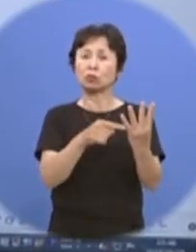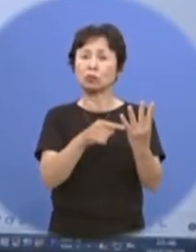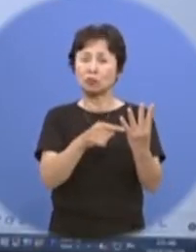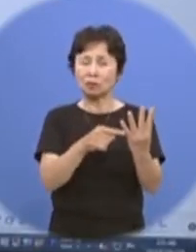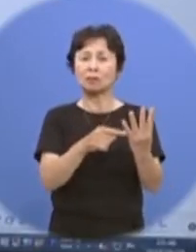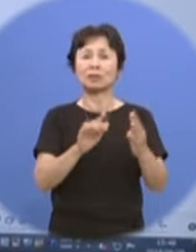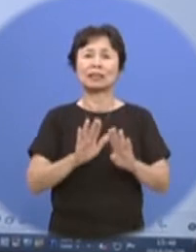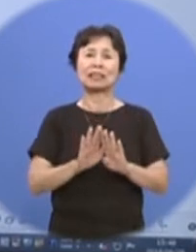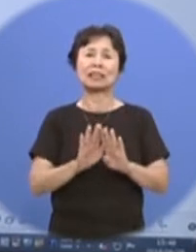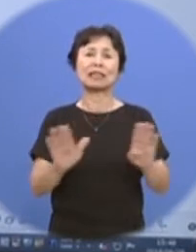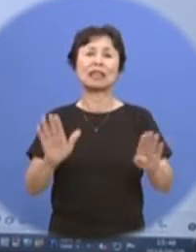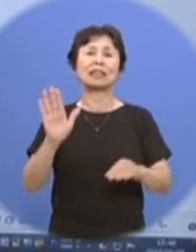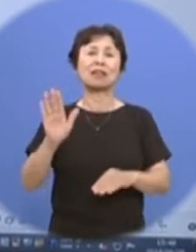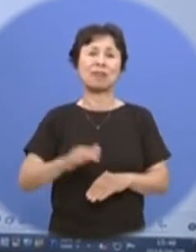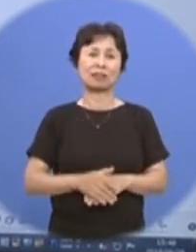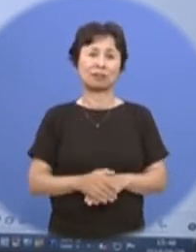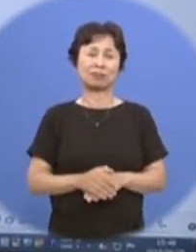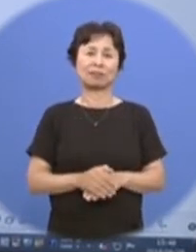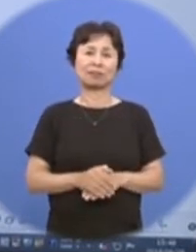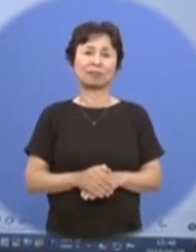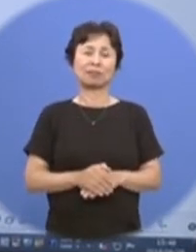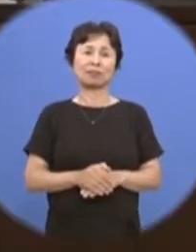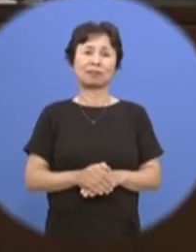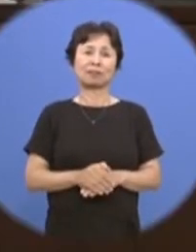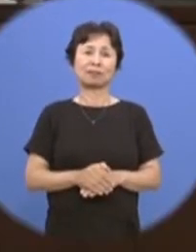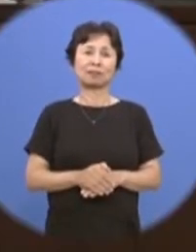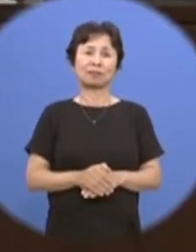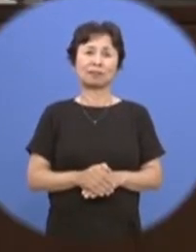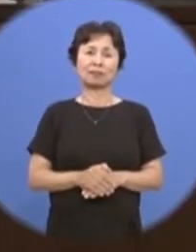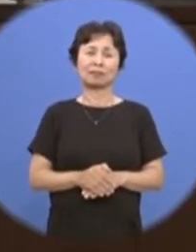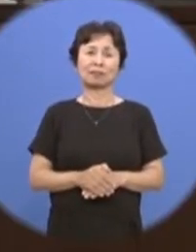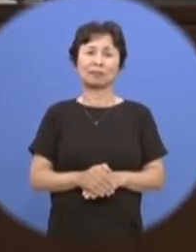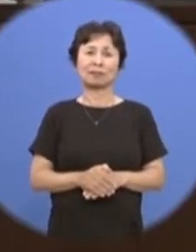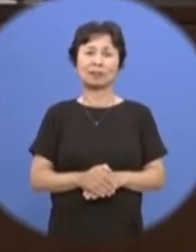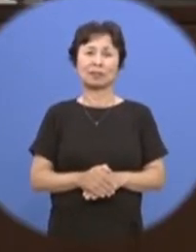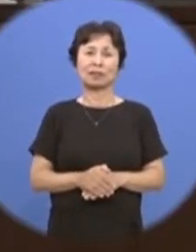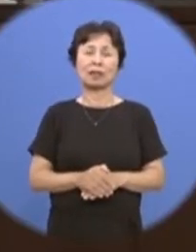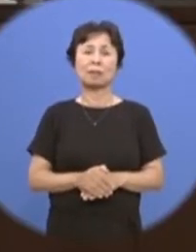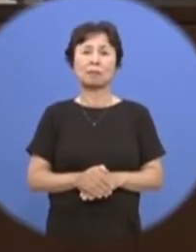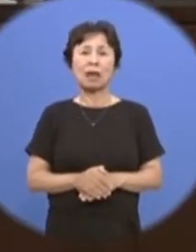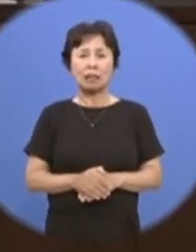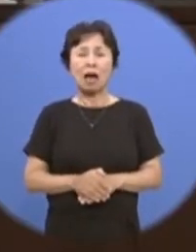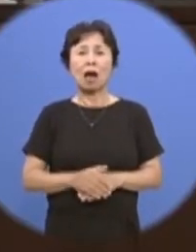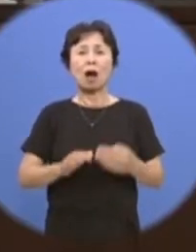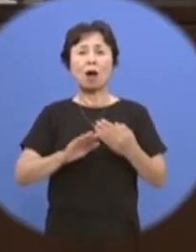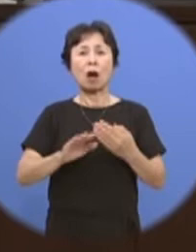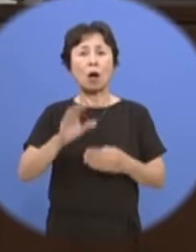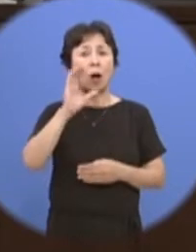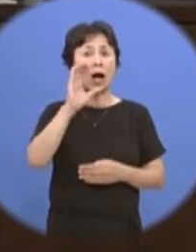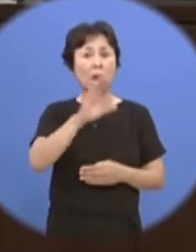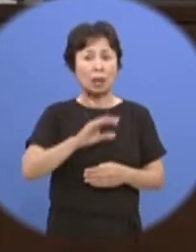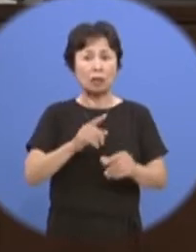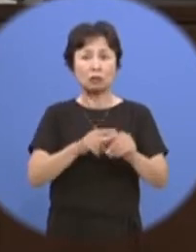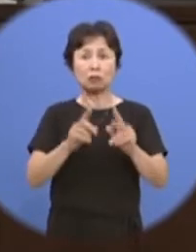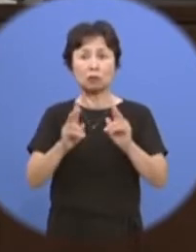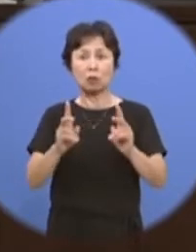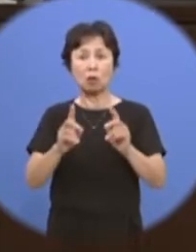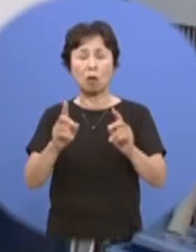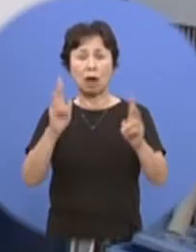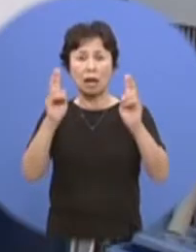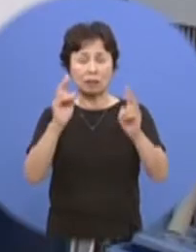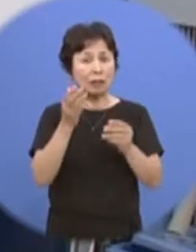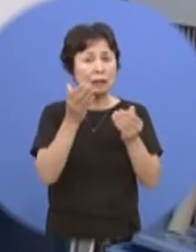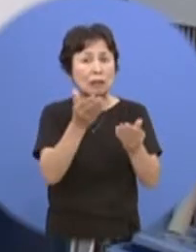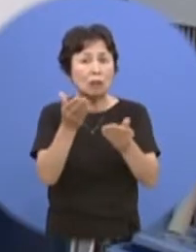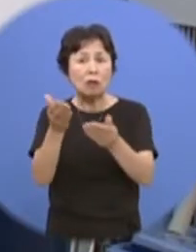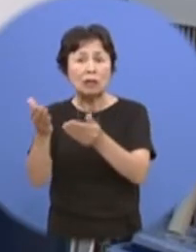でございます。でさらにですね、また県内の企業の皆さん方にヒアリングしたりですね、アンケート調査した結果、や